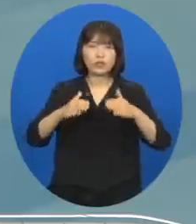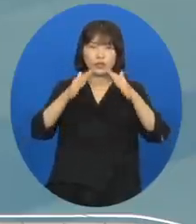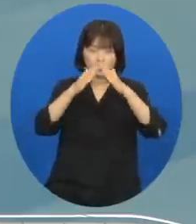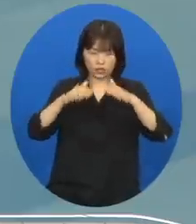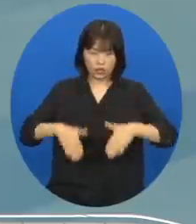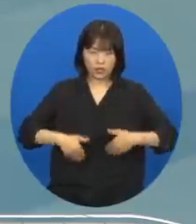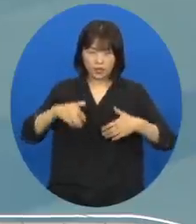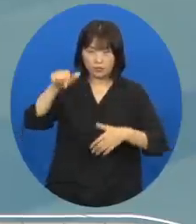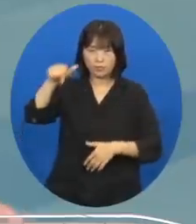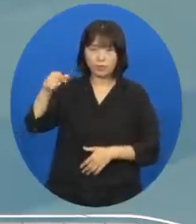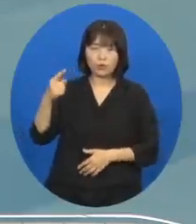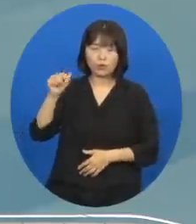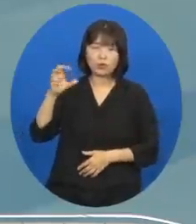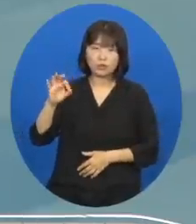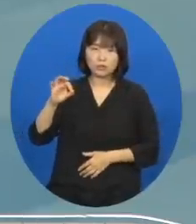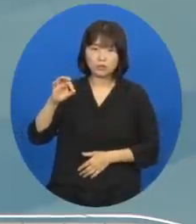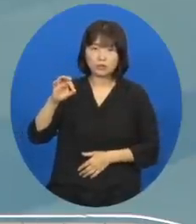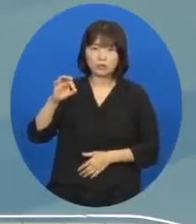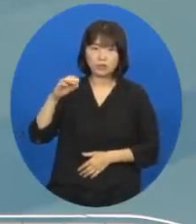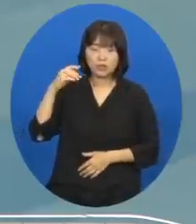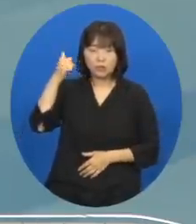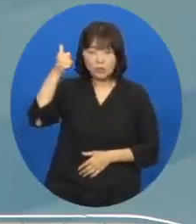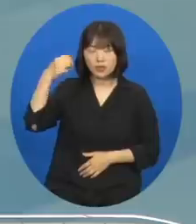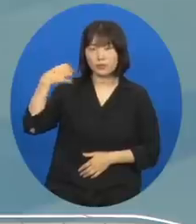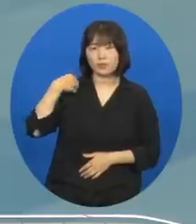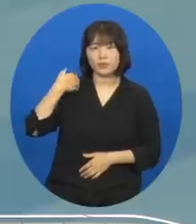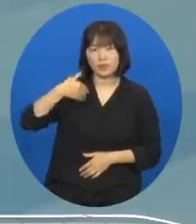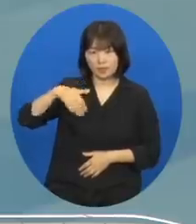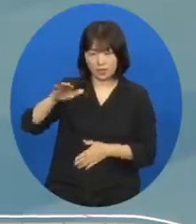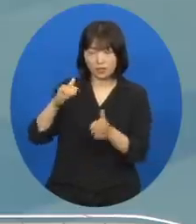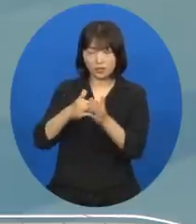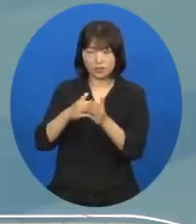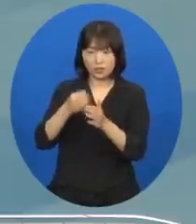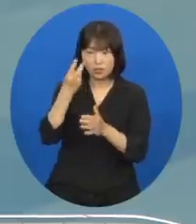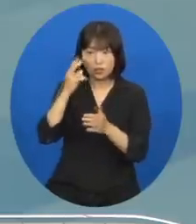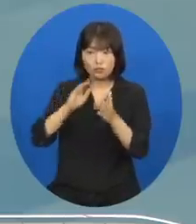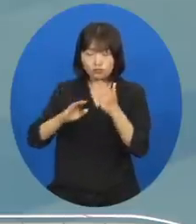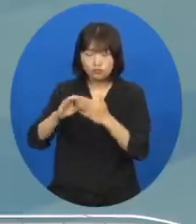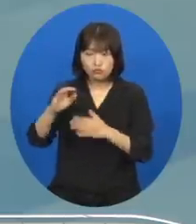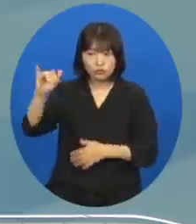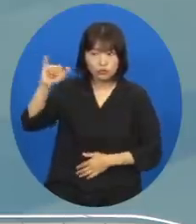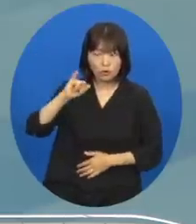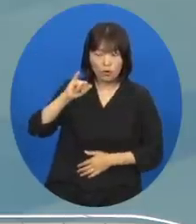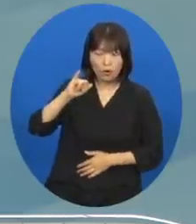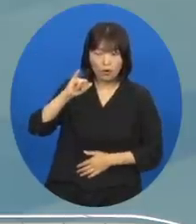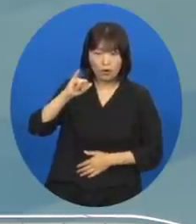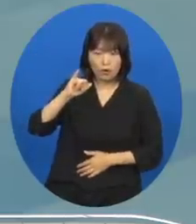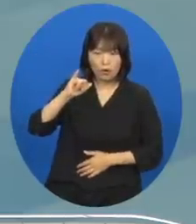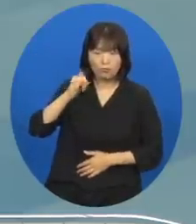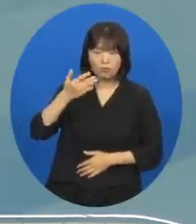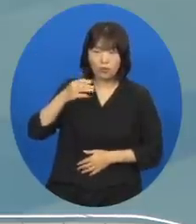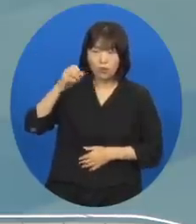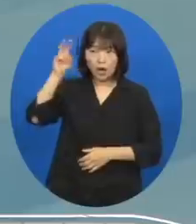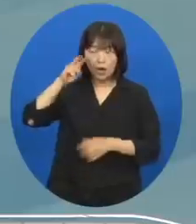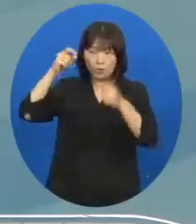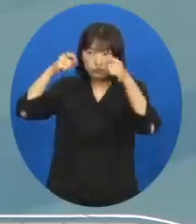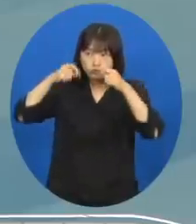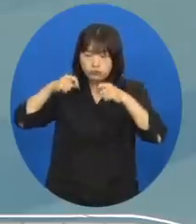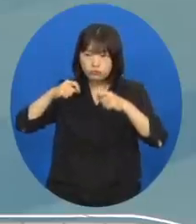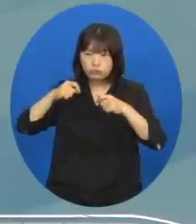지 한 2개월쯤 지나서 전화가 왔습니다. 반가운 마음으로 받았더니 우시는 거예요. 목사님 무슨